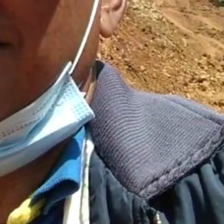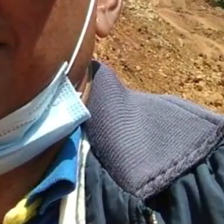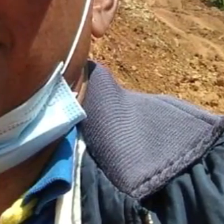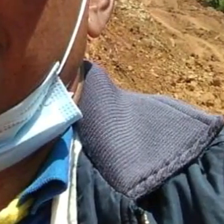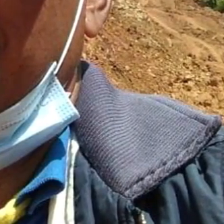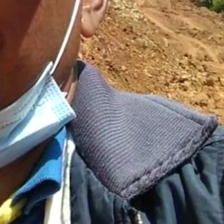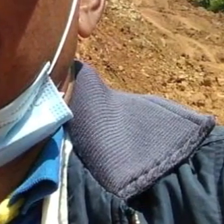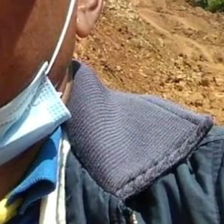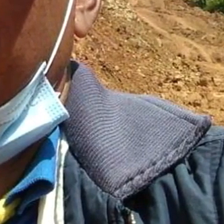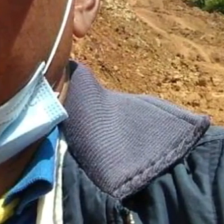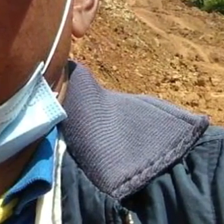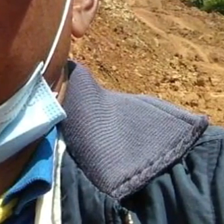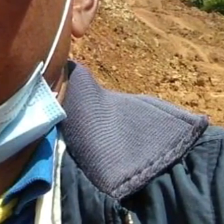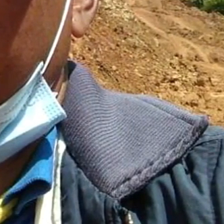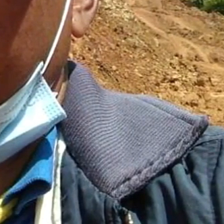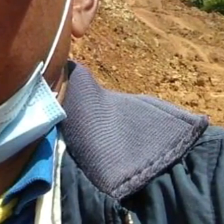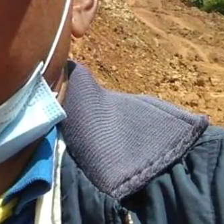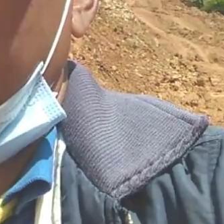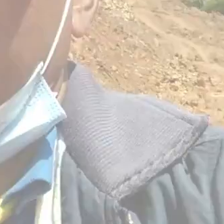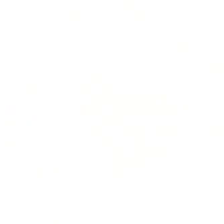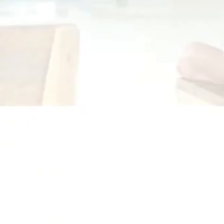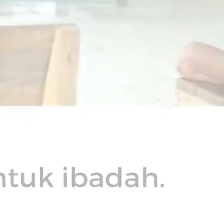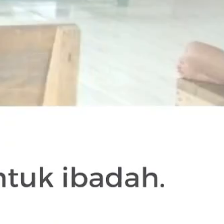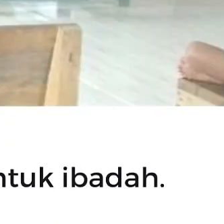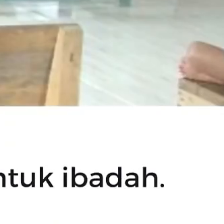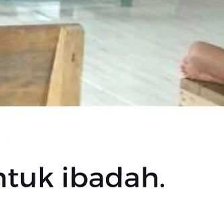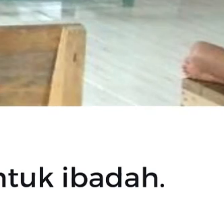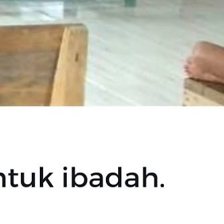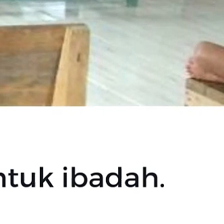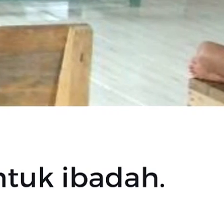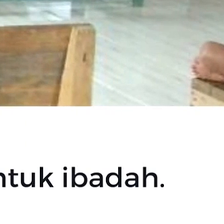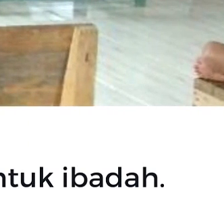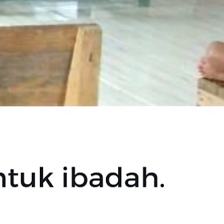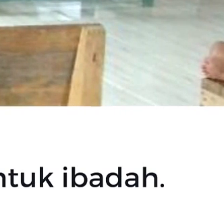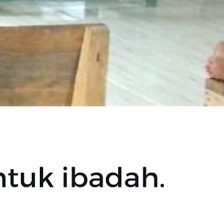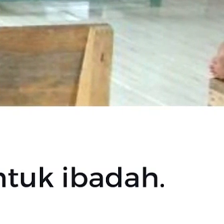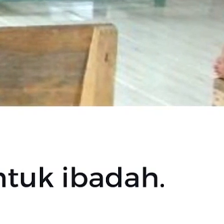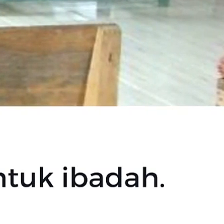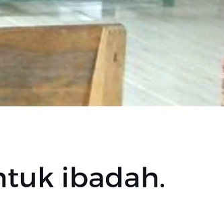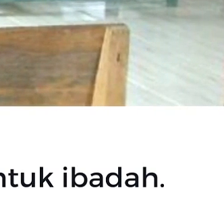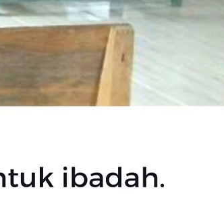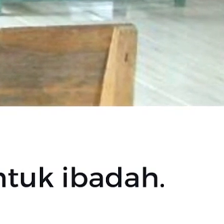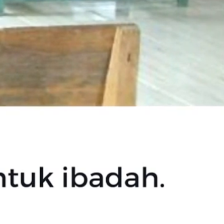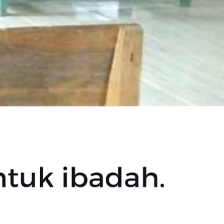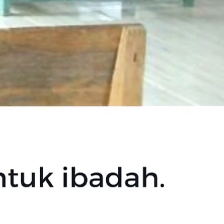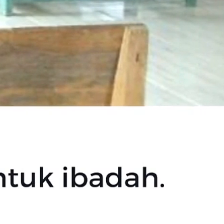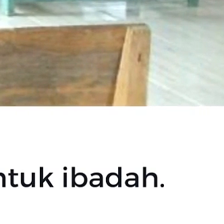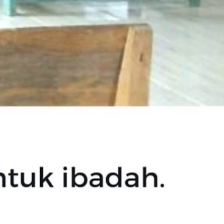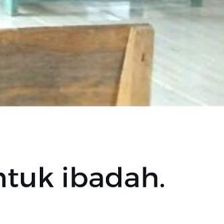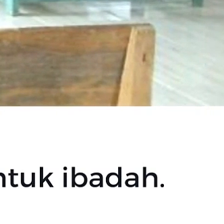can see it in their eyes. Empty